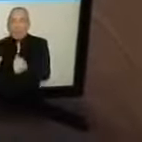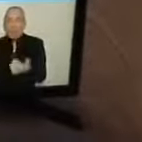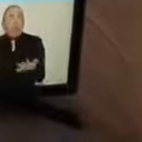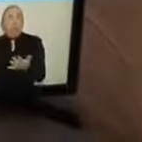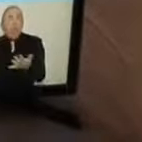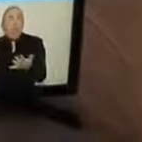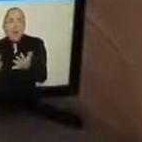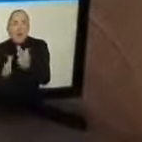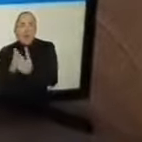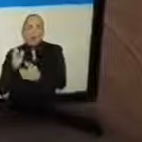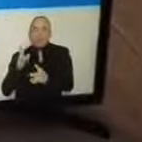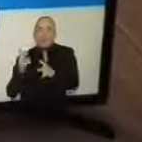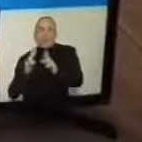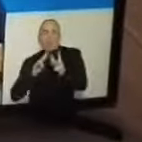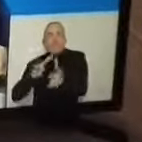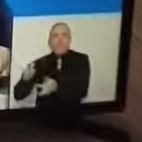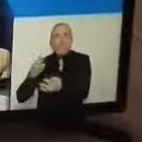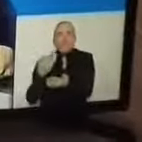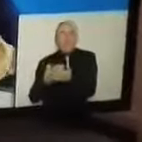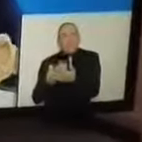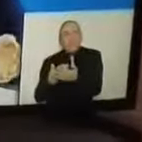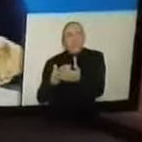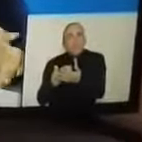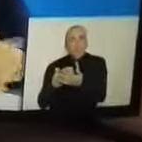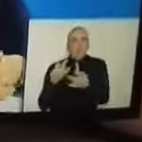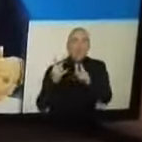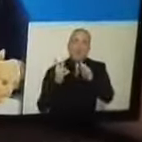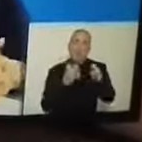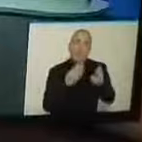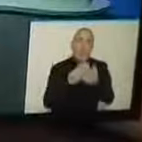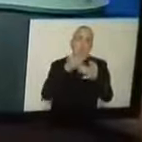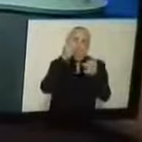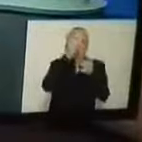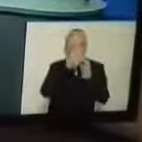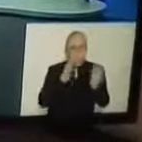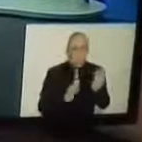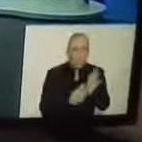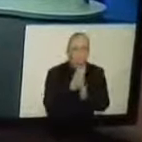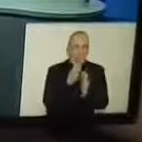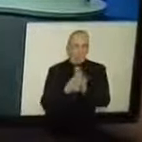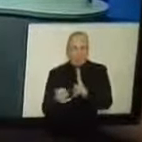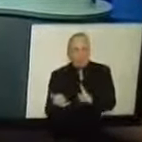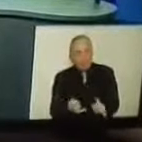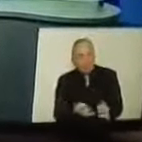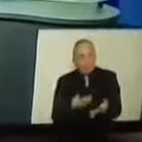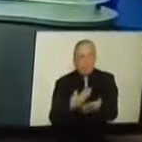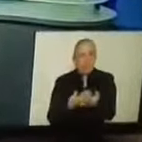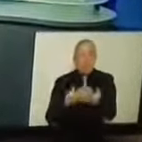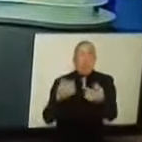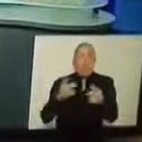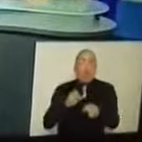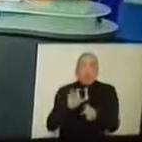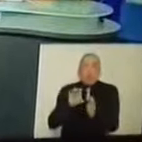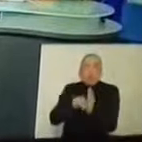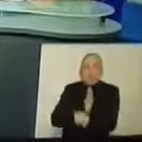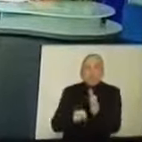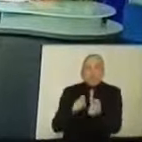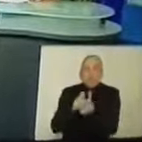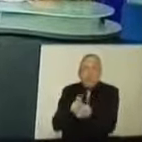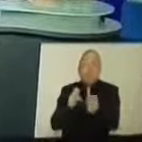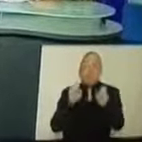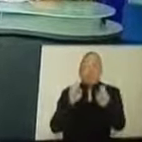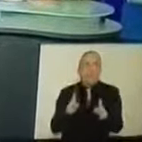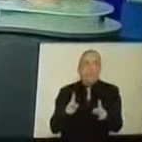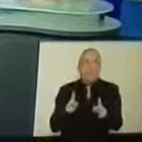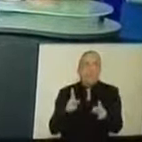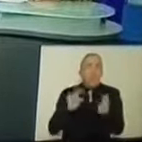вона шкідлива для людини, чим вона шкідлива для культурних рослин і як з нею необхідно боротись. А до